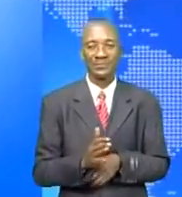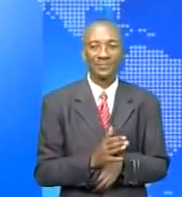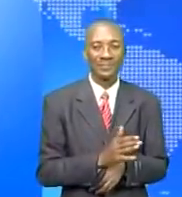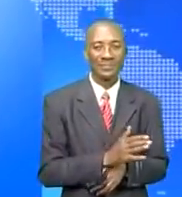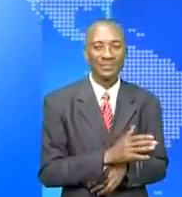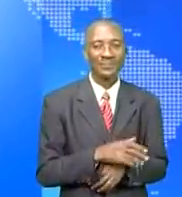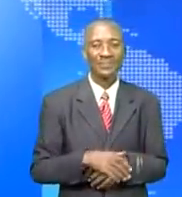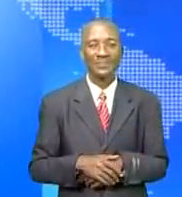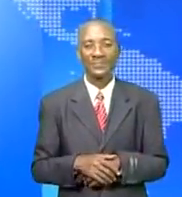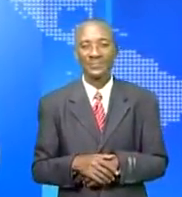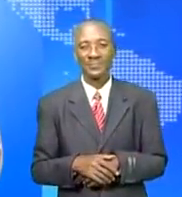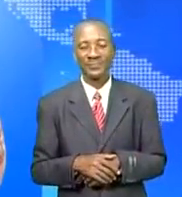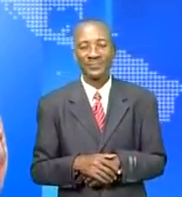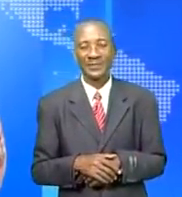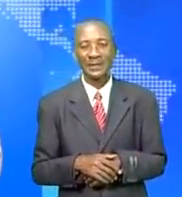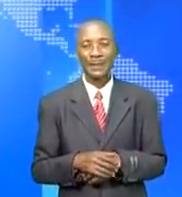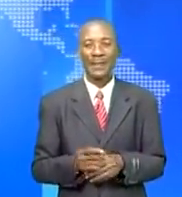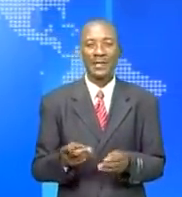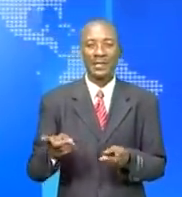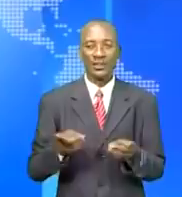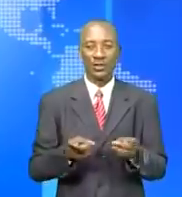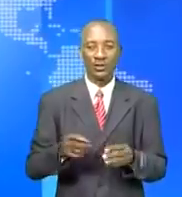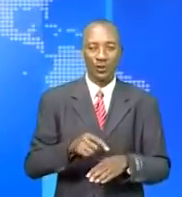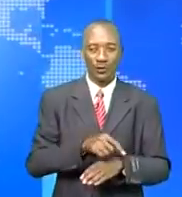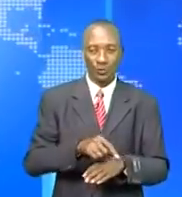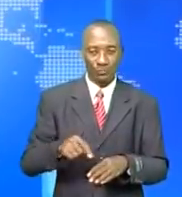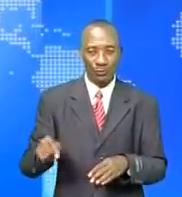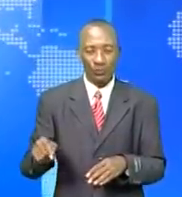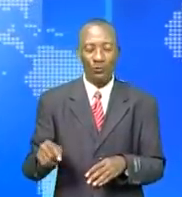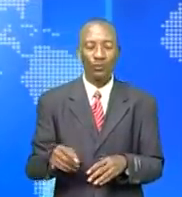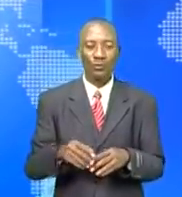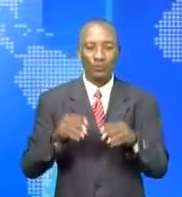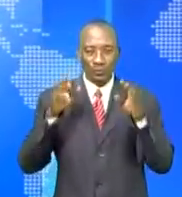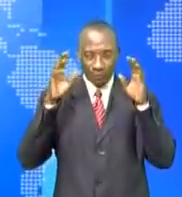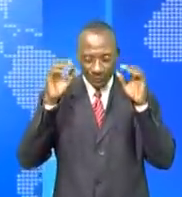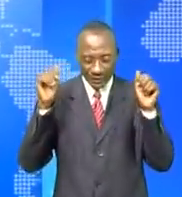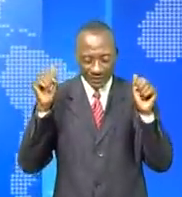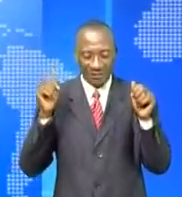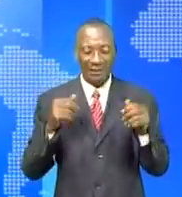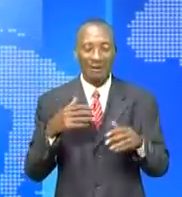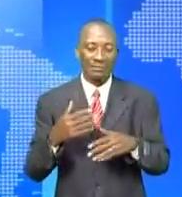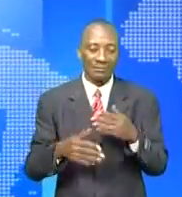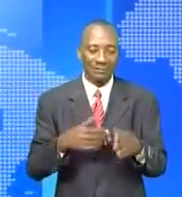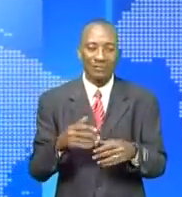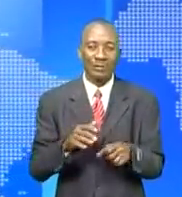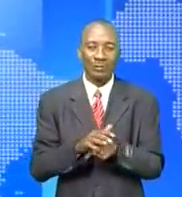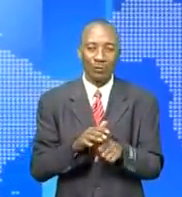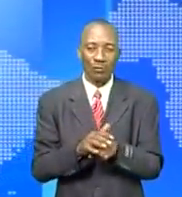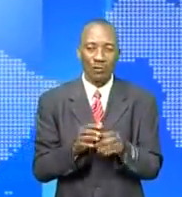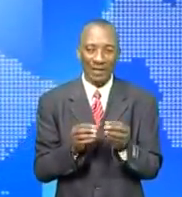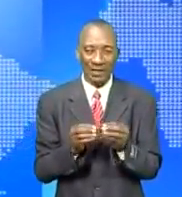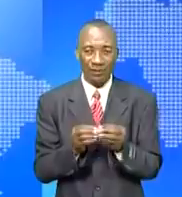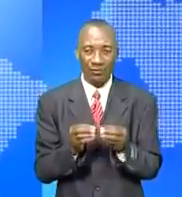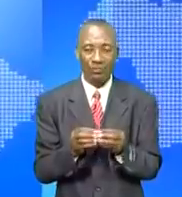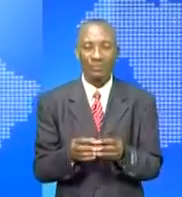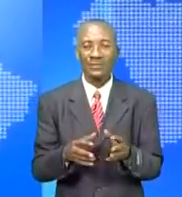Échange entre les Dirkaba du chef de l'État en charge des questions politiques, juridiques et diplomatiques et les conseils nationaux de la société